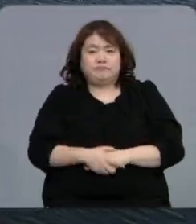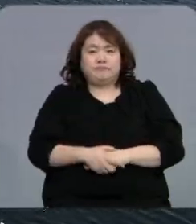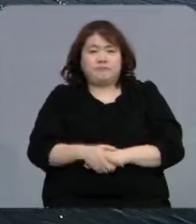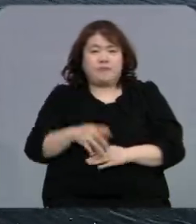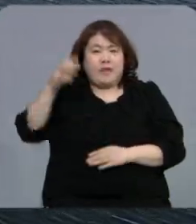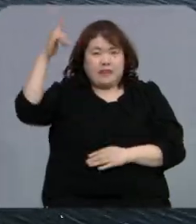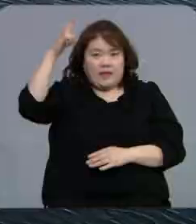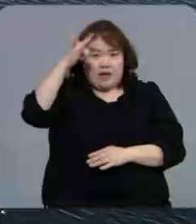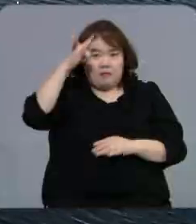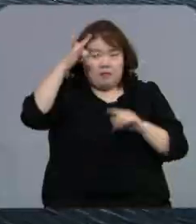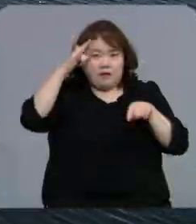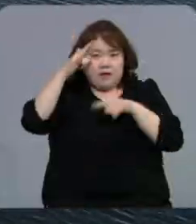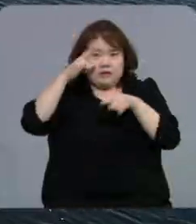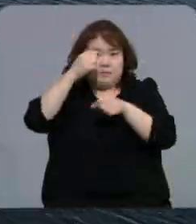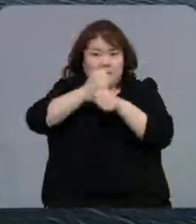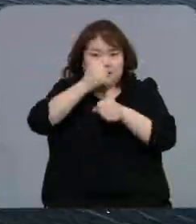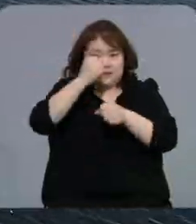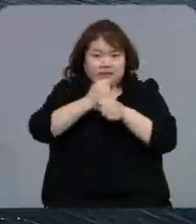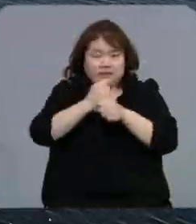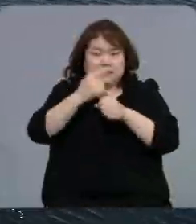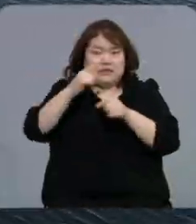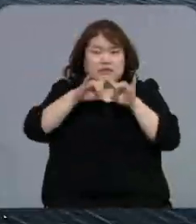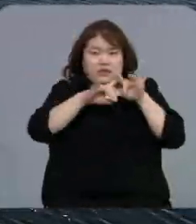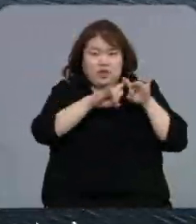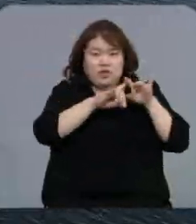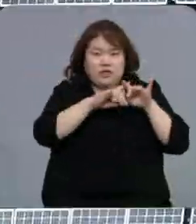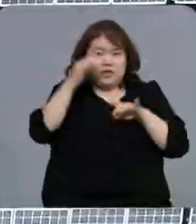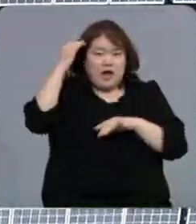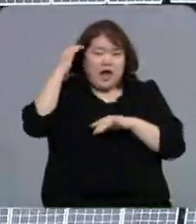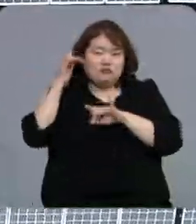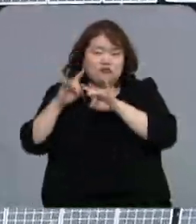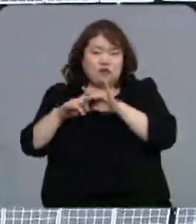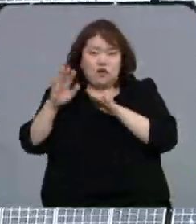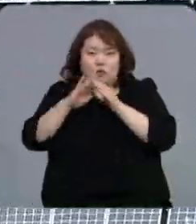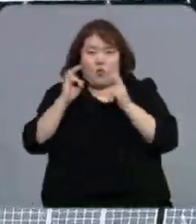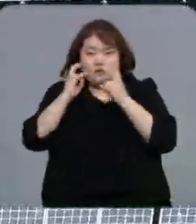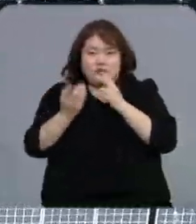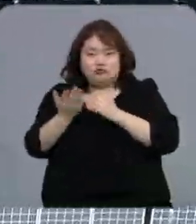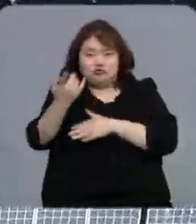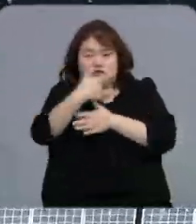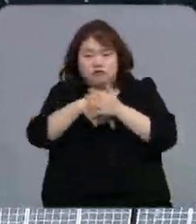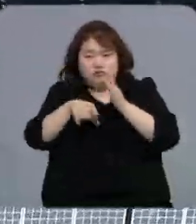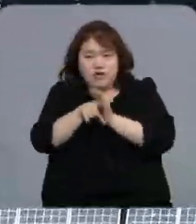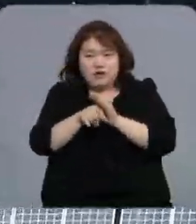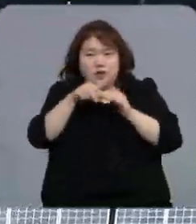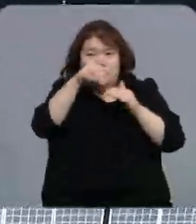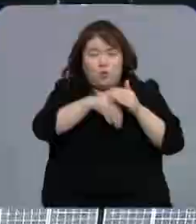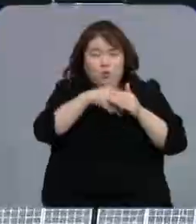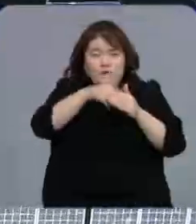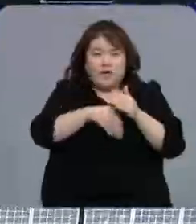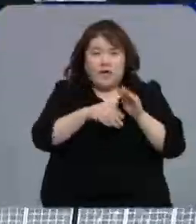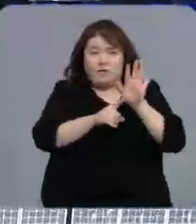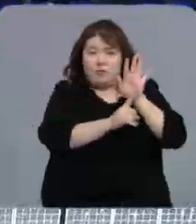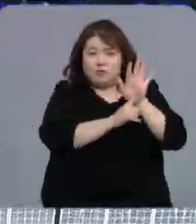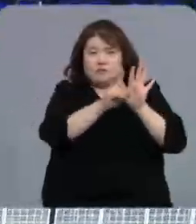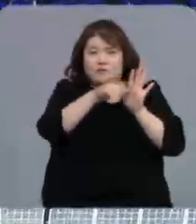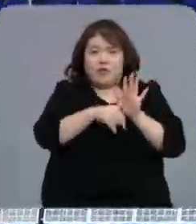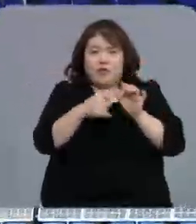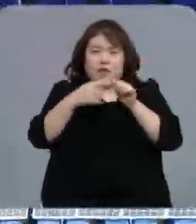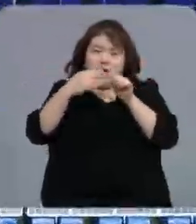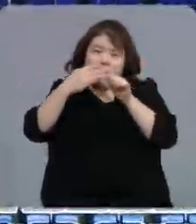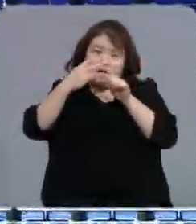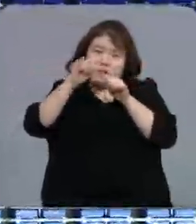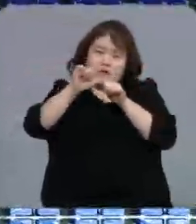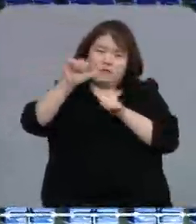수상 태양광에서 생산한 전기를 한국전력에 공급하기 위한 송변전 설비공사 입찰에서 5차례나